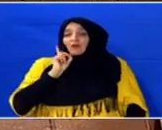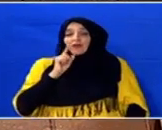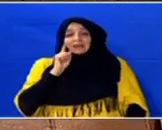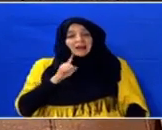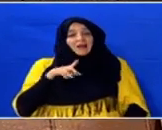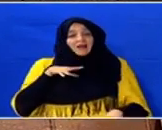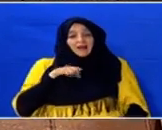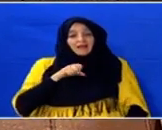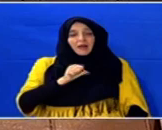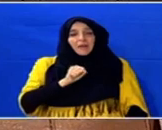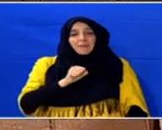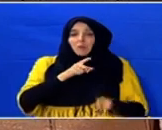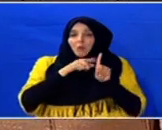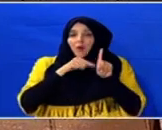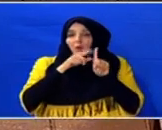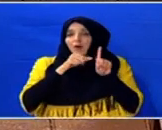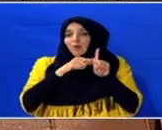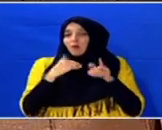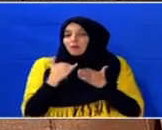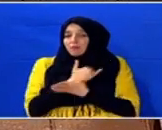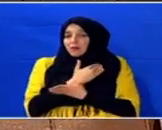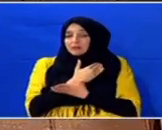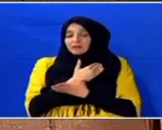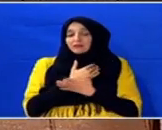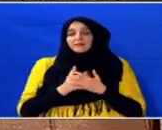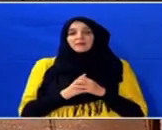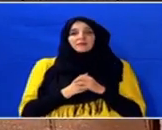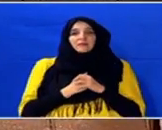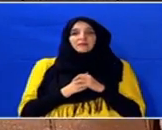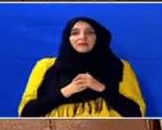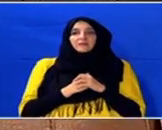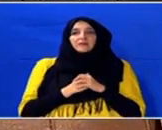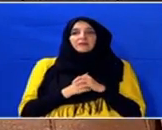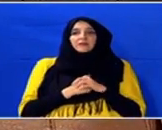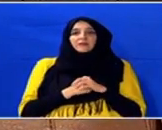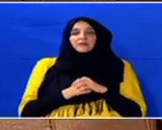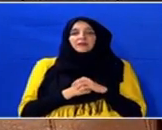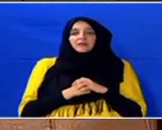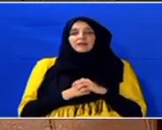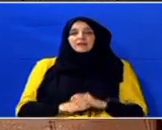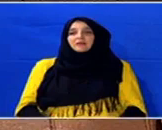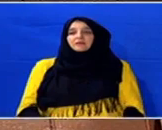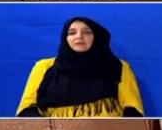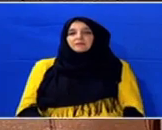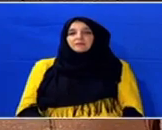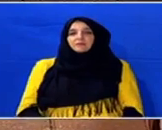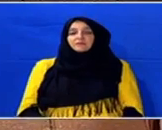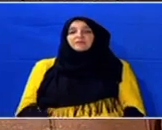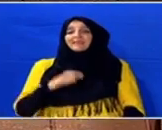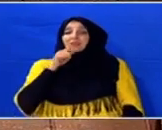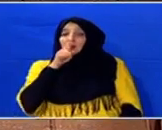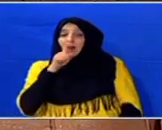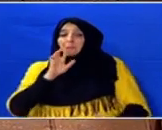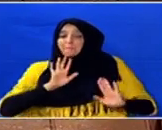بعد قضائها لتلك الأيام وكونك أنت